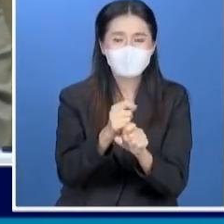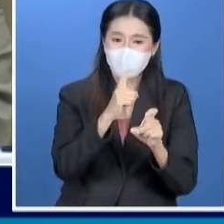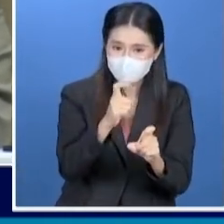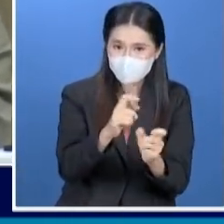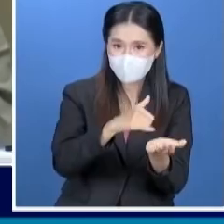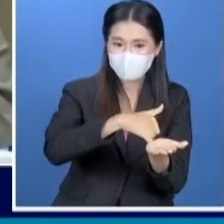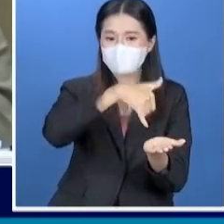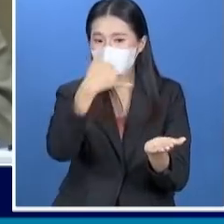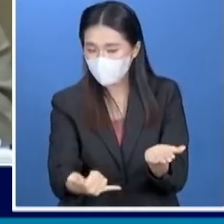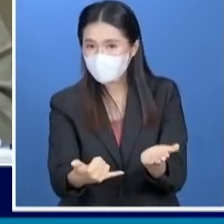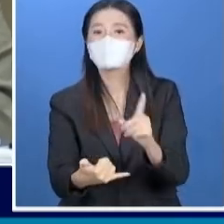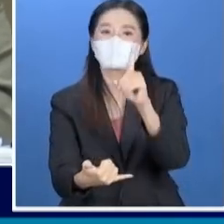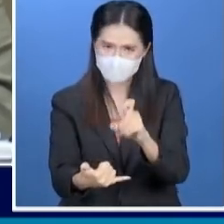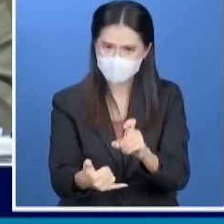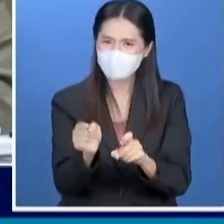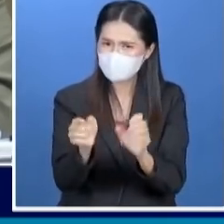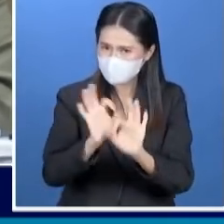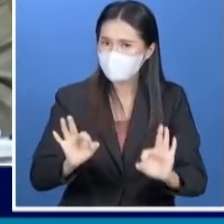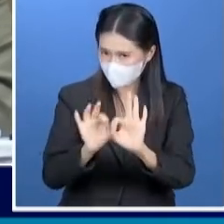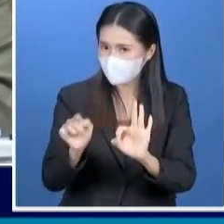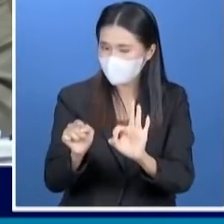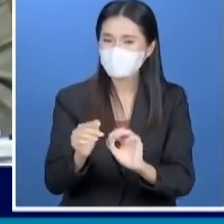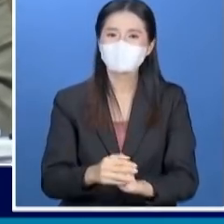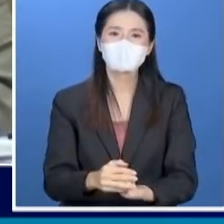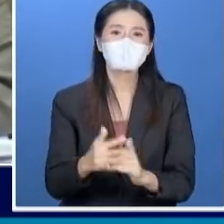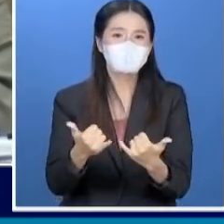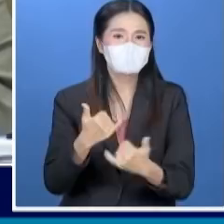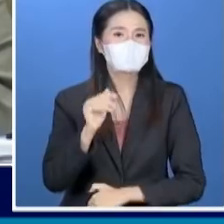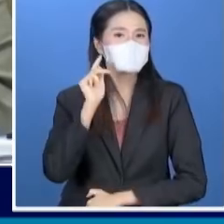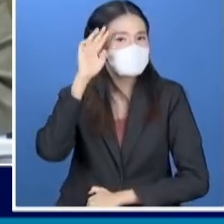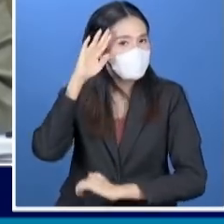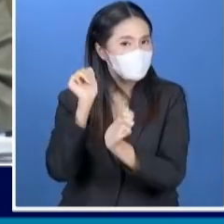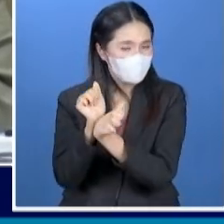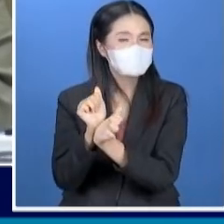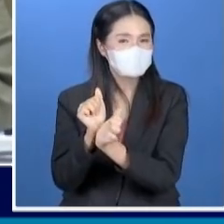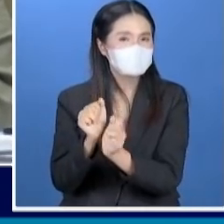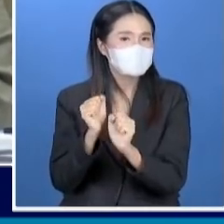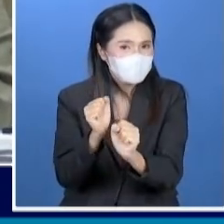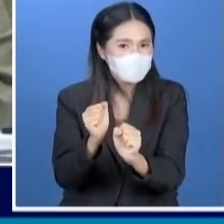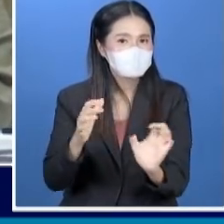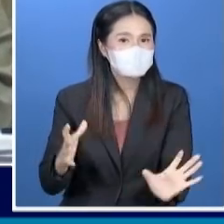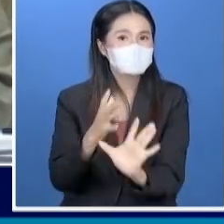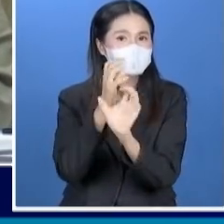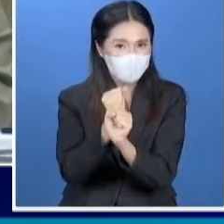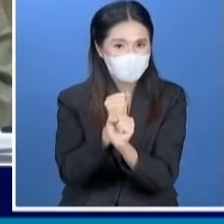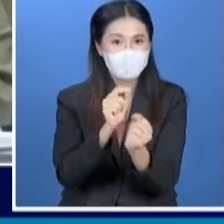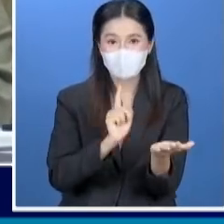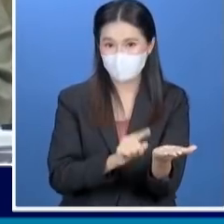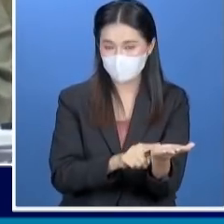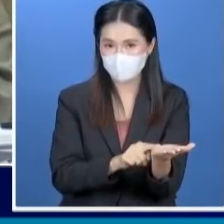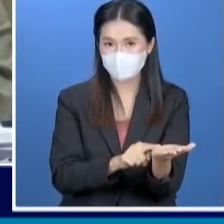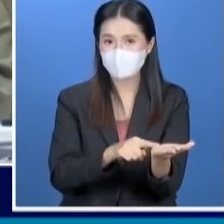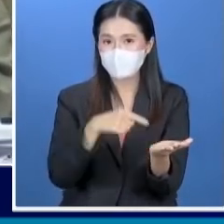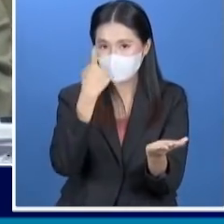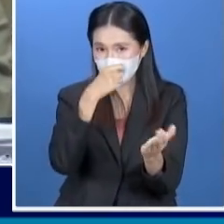ทแล้วคุณแตงโมเสียชีวิตนะครับและตอนนี้พนักงานสอบสวนเนี่ยเรากำลังสรุปสำนวนนะครับว่